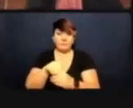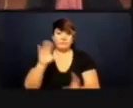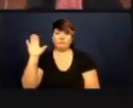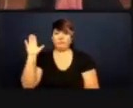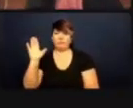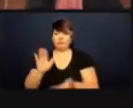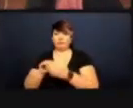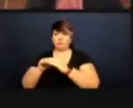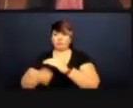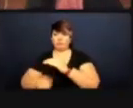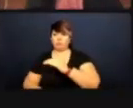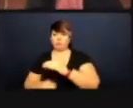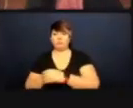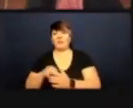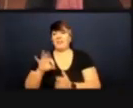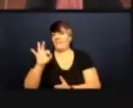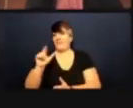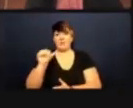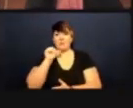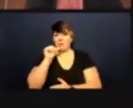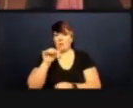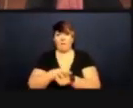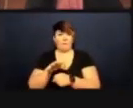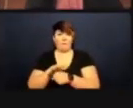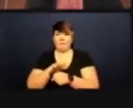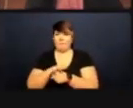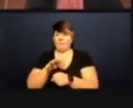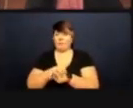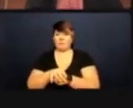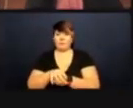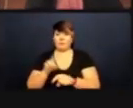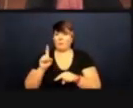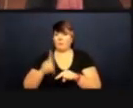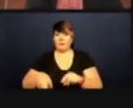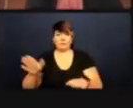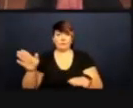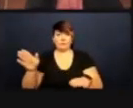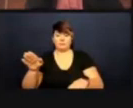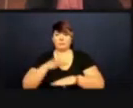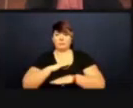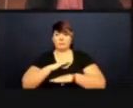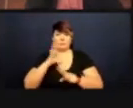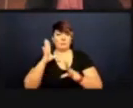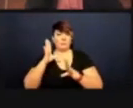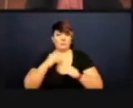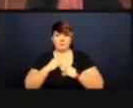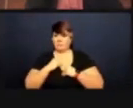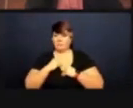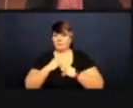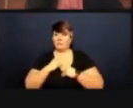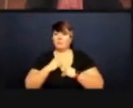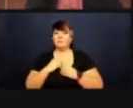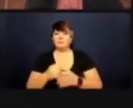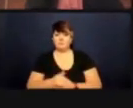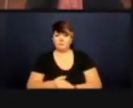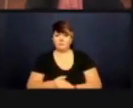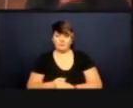mojawapo ya shule ambazo wanafunzi wengi hawajihisi kwamba wao ni wenyeji. Kwa hivyo